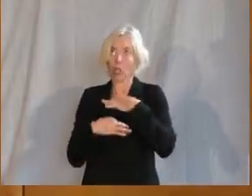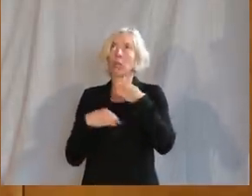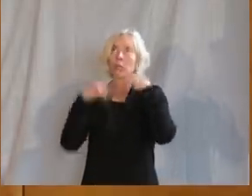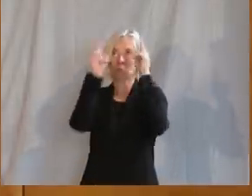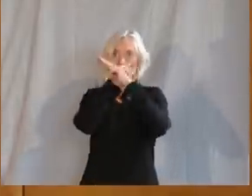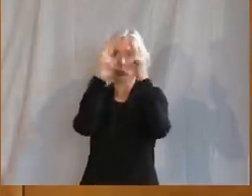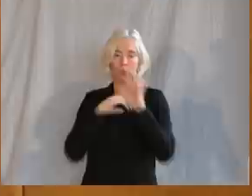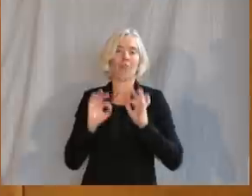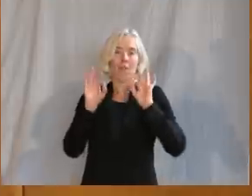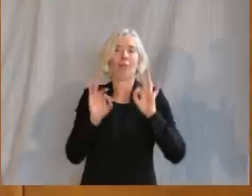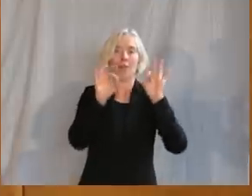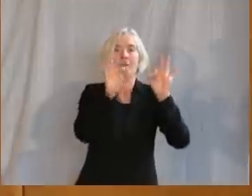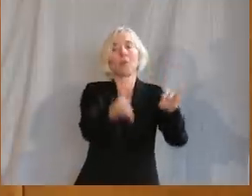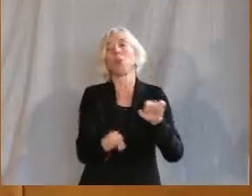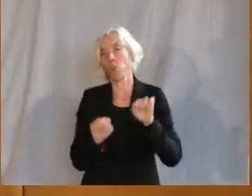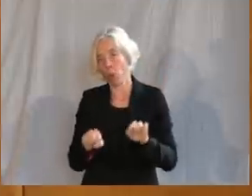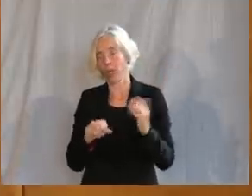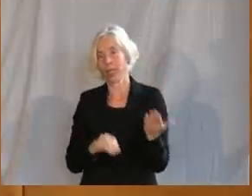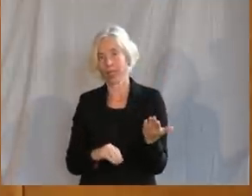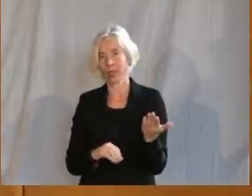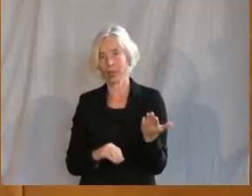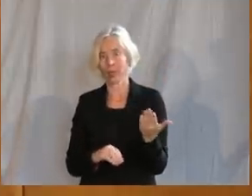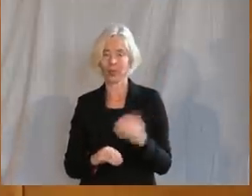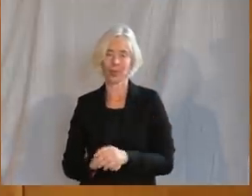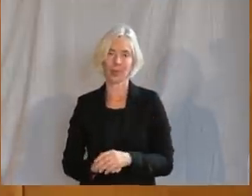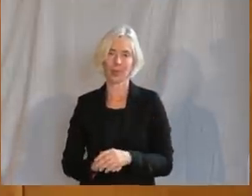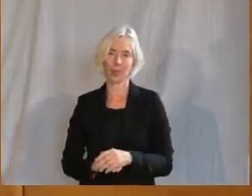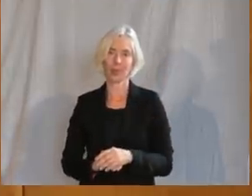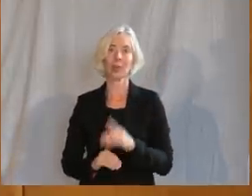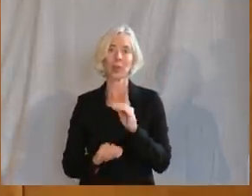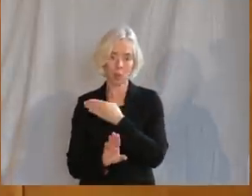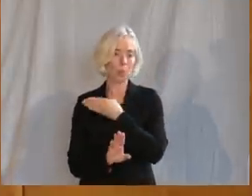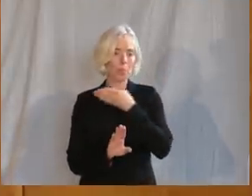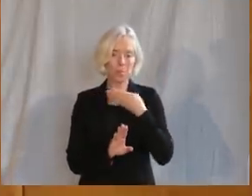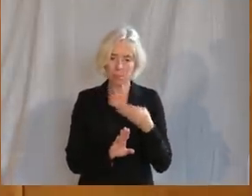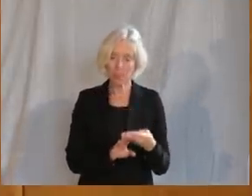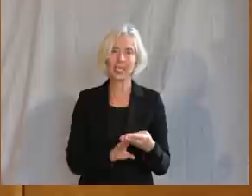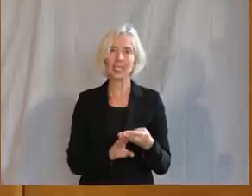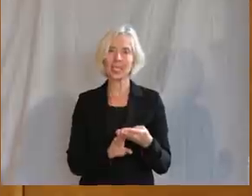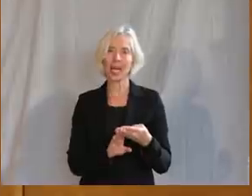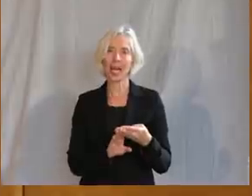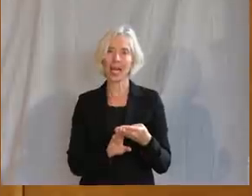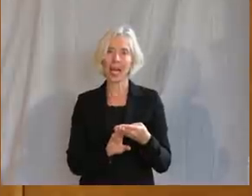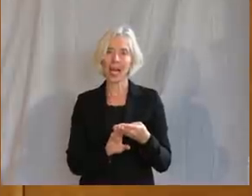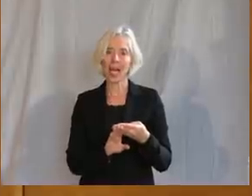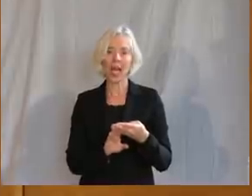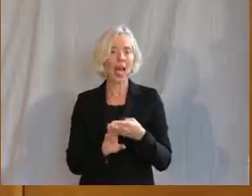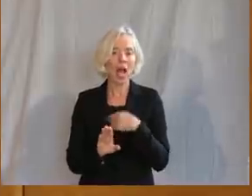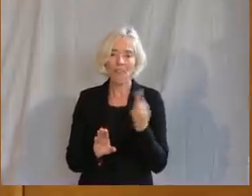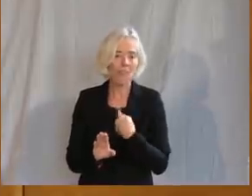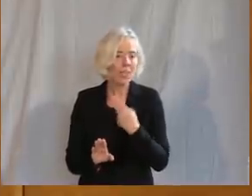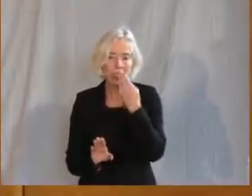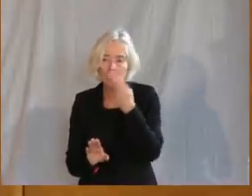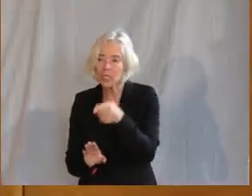angesteckt haben. Bisher haben wir tatsächlich aber auch keinen Fall nachgewiesen, wo wir dann in so ein Wespennest, nennen wir es mal, reingestochen hätten und